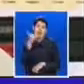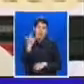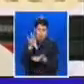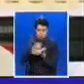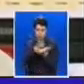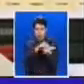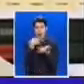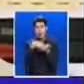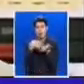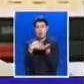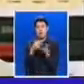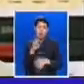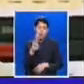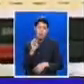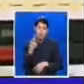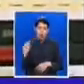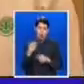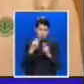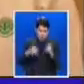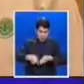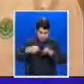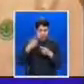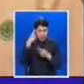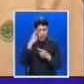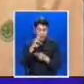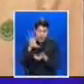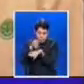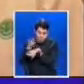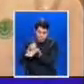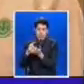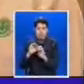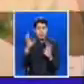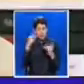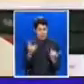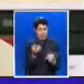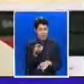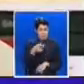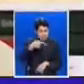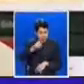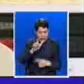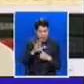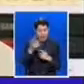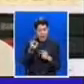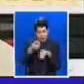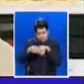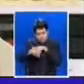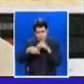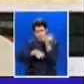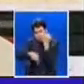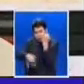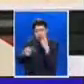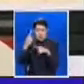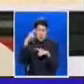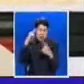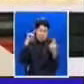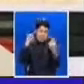หนึ่งซึ่งทางท่านรัฐมนตรีก็ติดตามค่อนข้างใกล้ชิดท่านก็รายงานอยู่ว่านาปรังก็รู้สึกทำไปเกิน